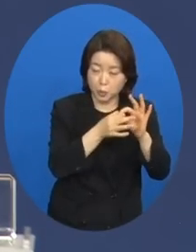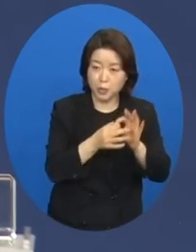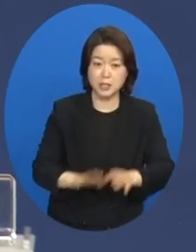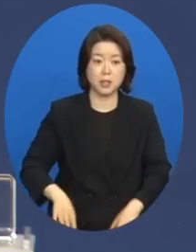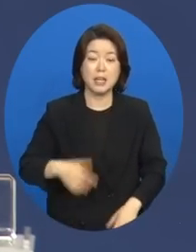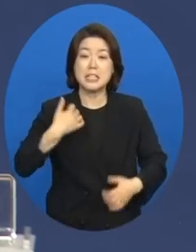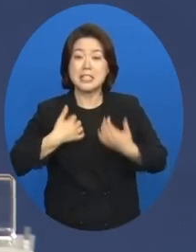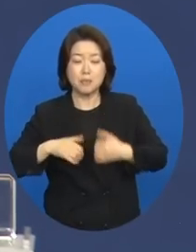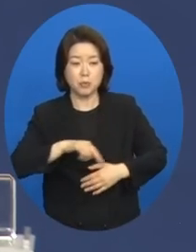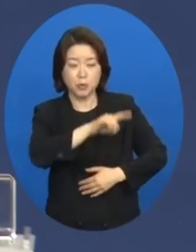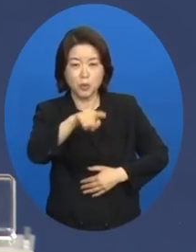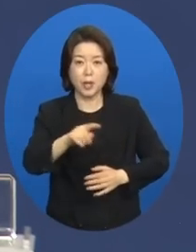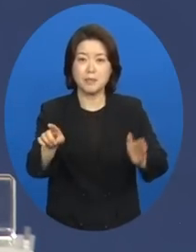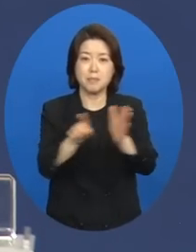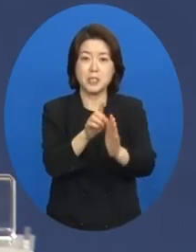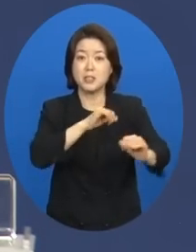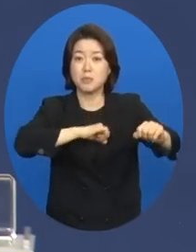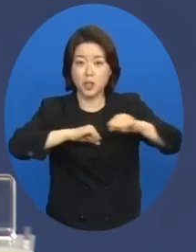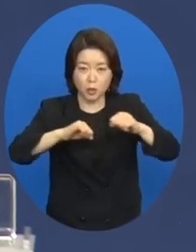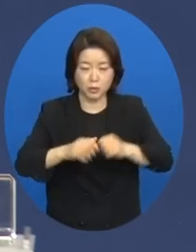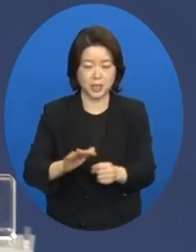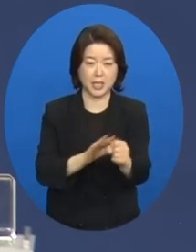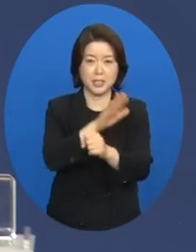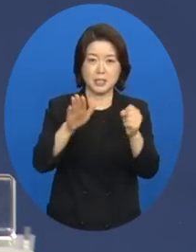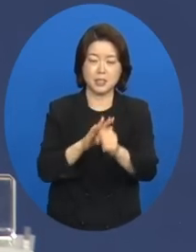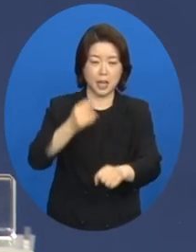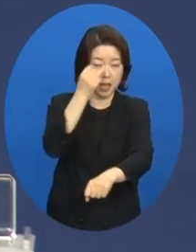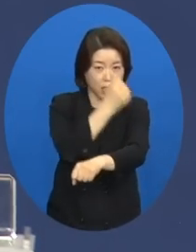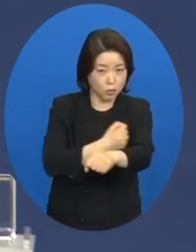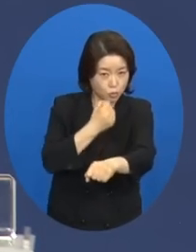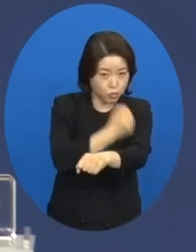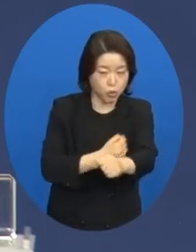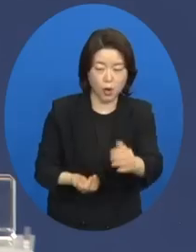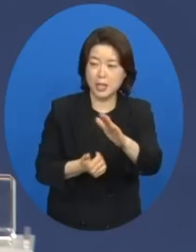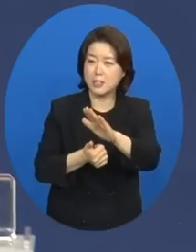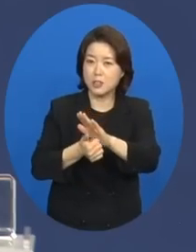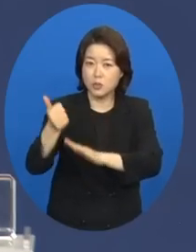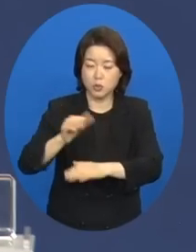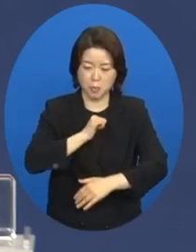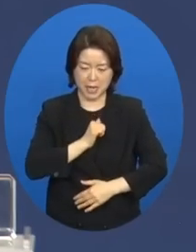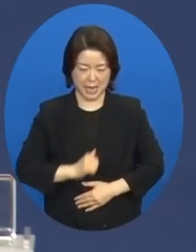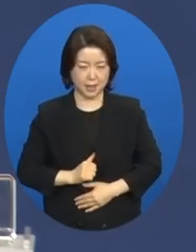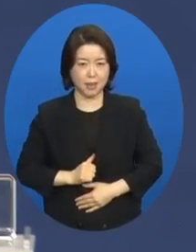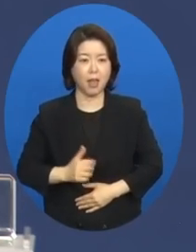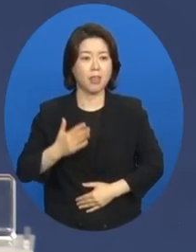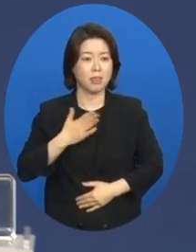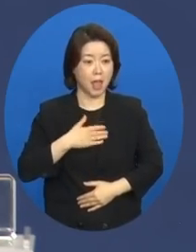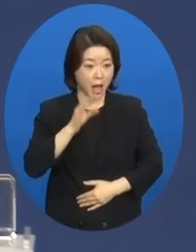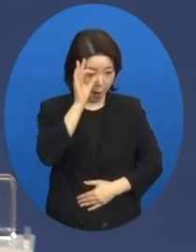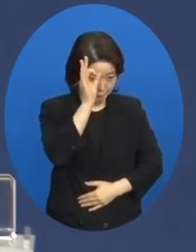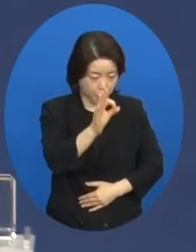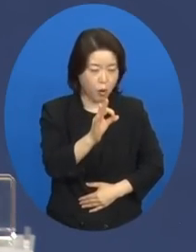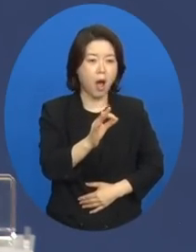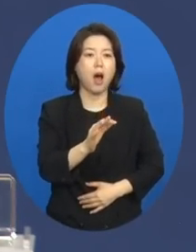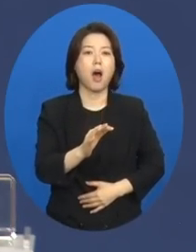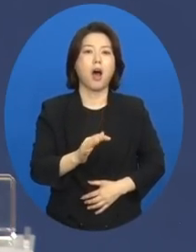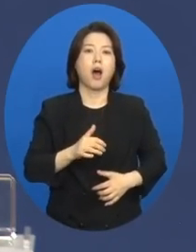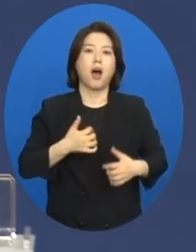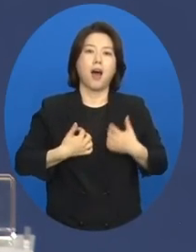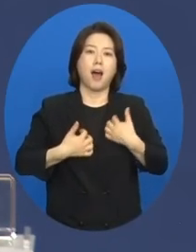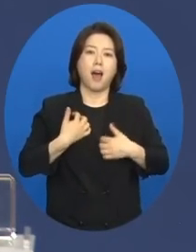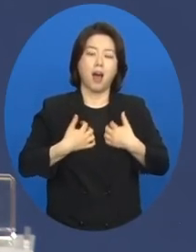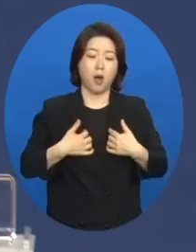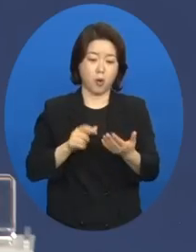믿음의 역사와 사랑의 수고와 소망의 인내를 내가 보고 기뻐하노라